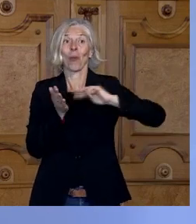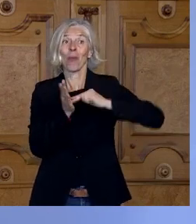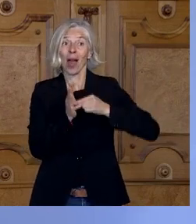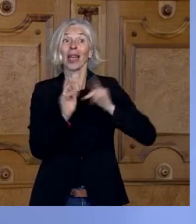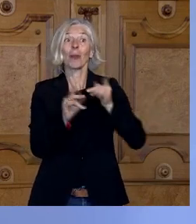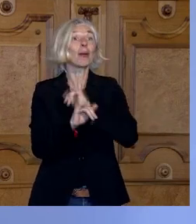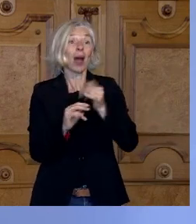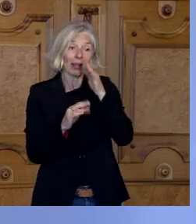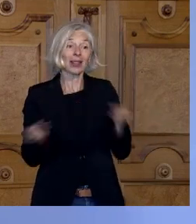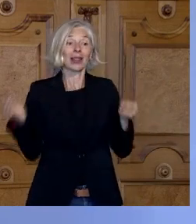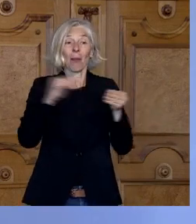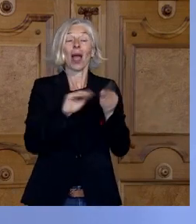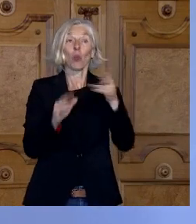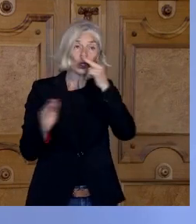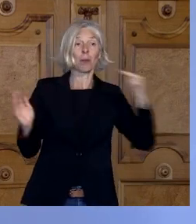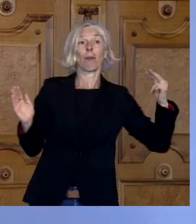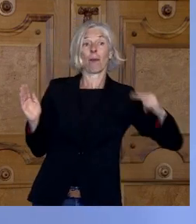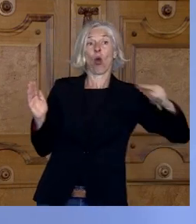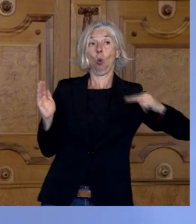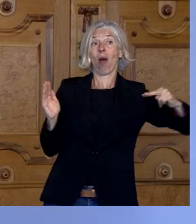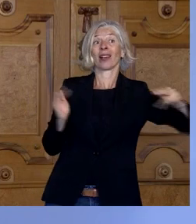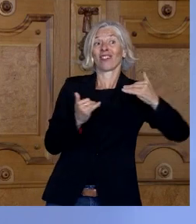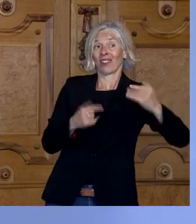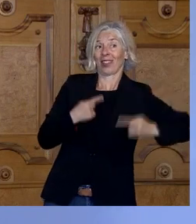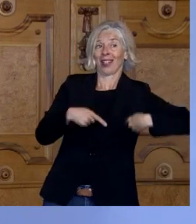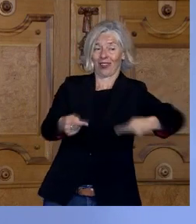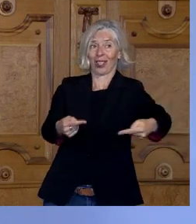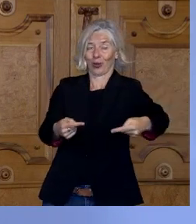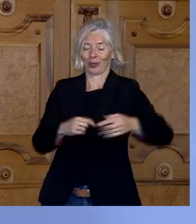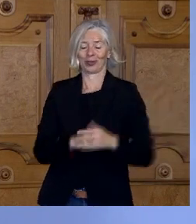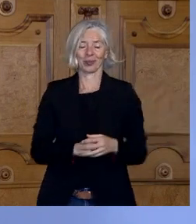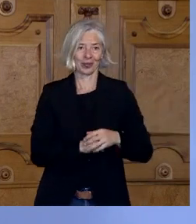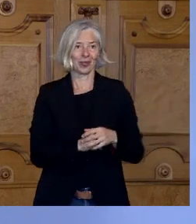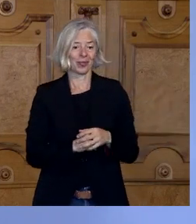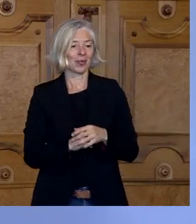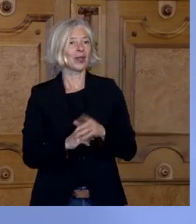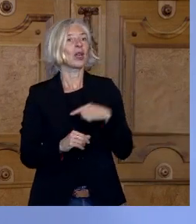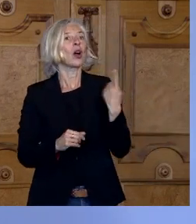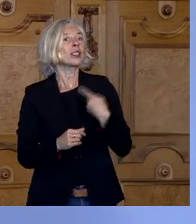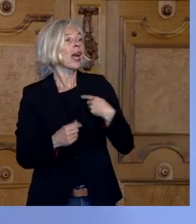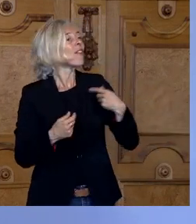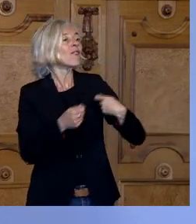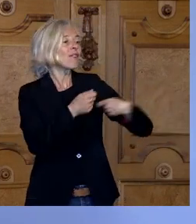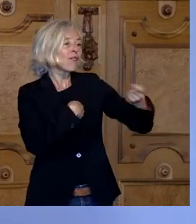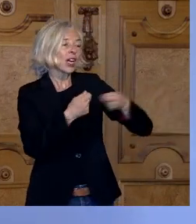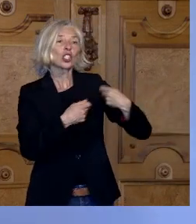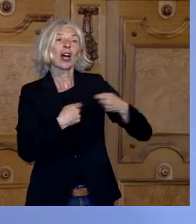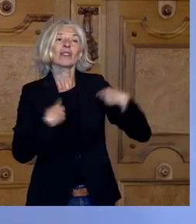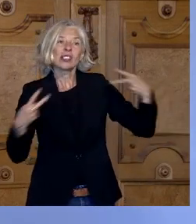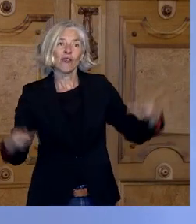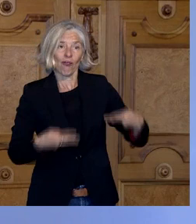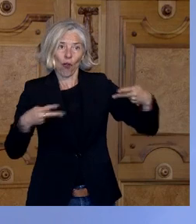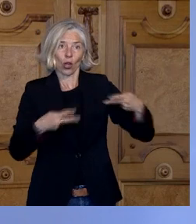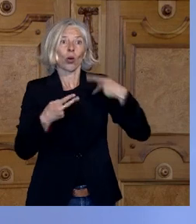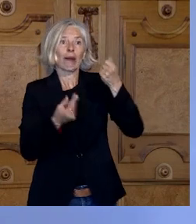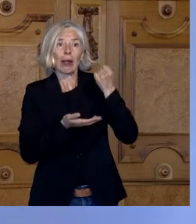Entwicklungen des Infektionsgeschehens in Bayern steht. Bei unserer Wirtschaftsförderung gehen nach wie vor viele Anrufe von Unternehmen ein,